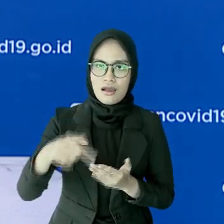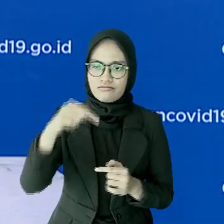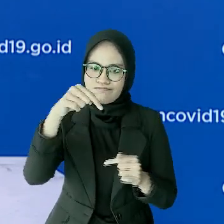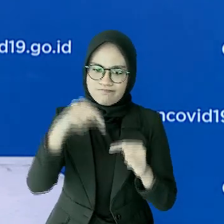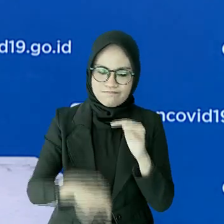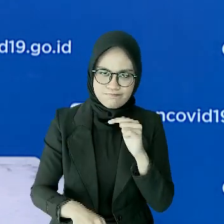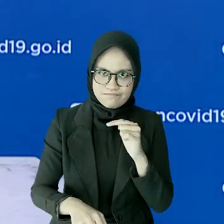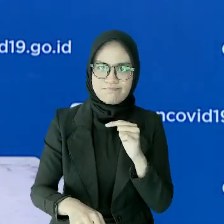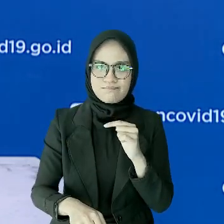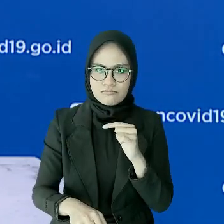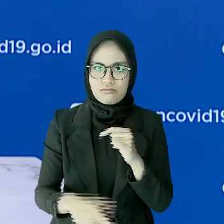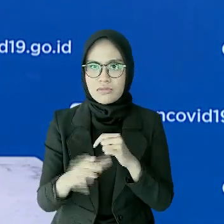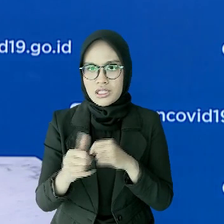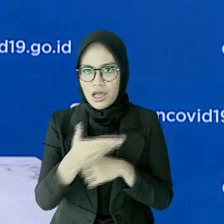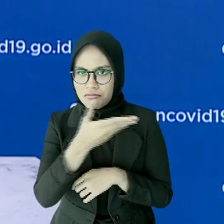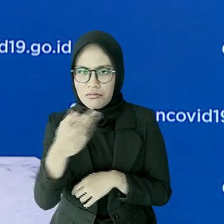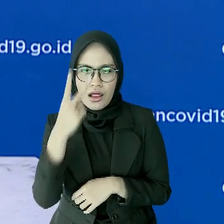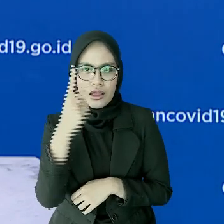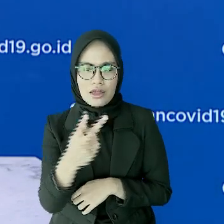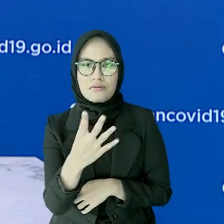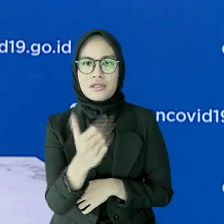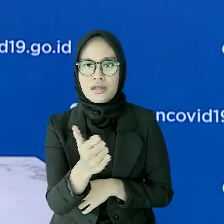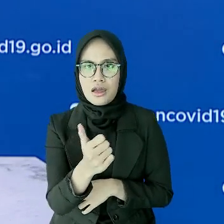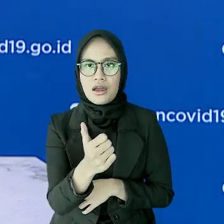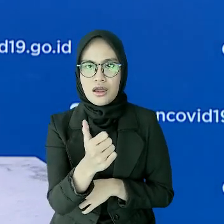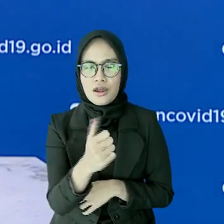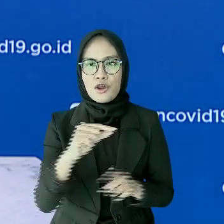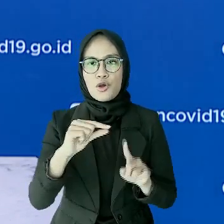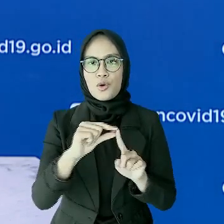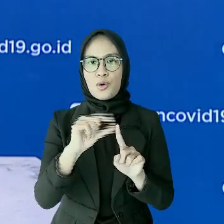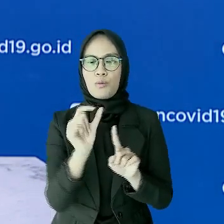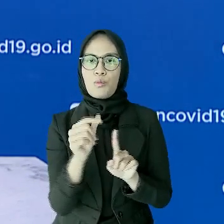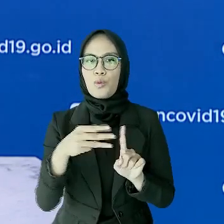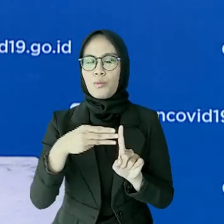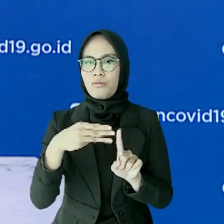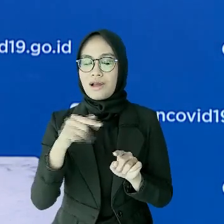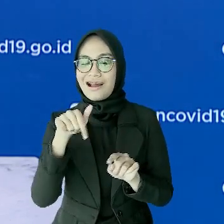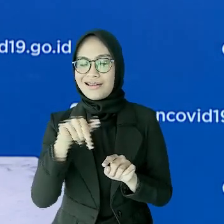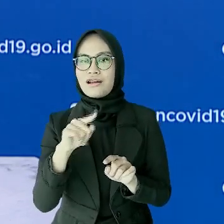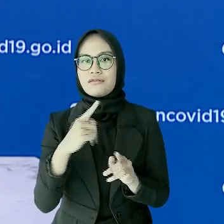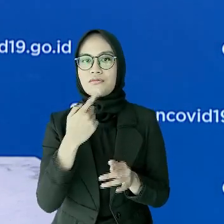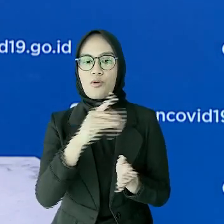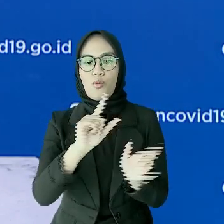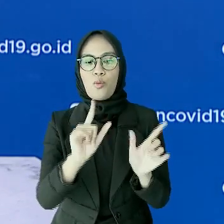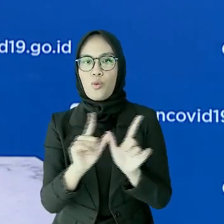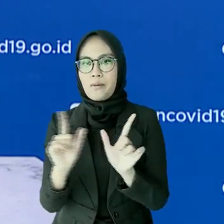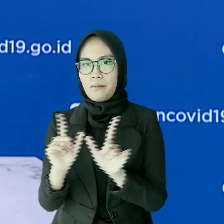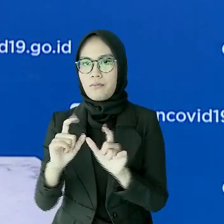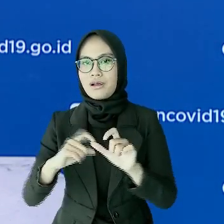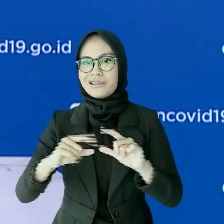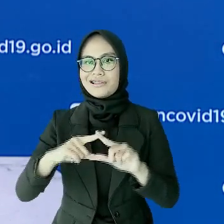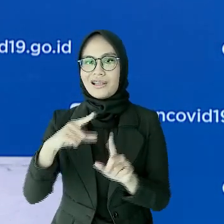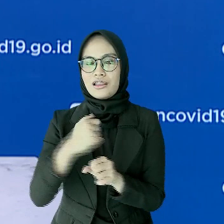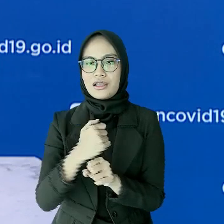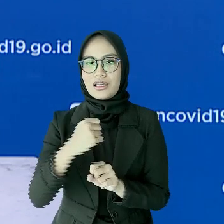dapat masyarakat akses pada dashboard publik resmi milik Satgas COVID-19, yaitu